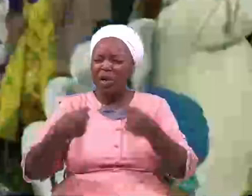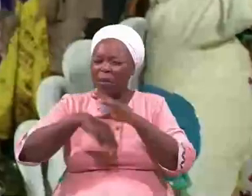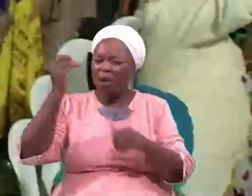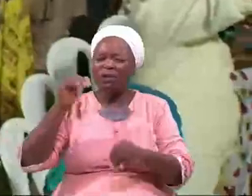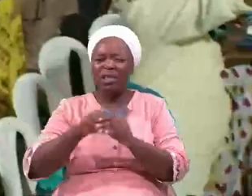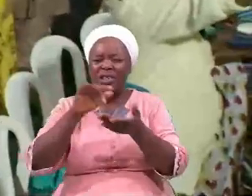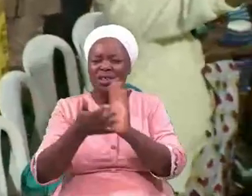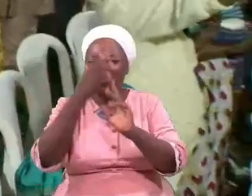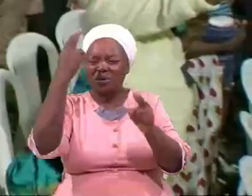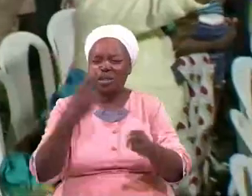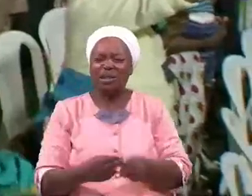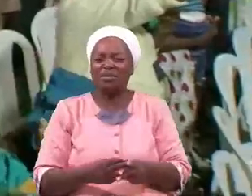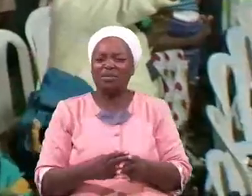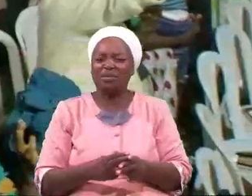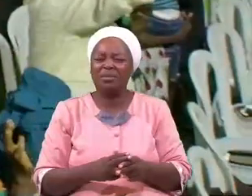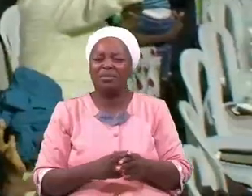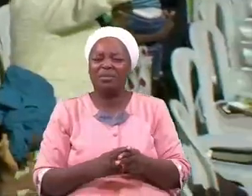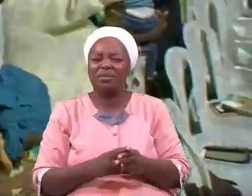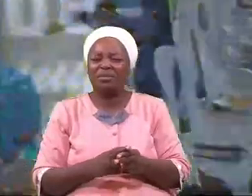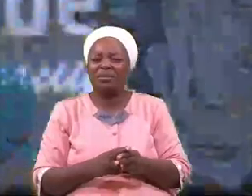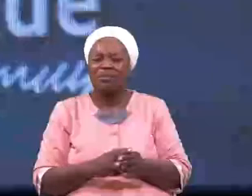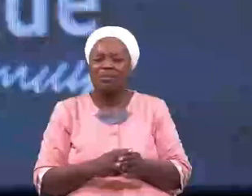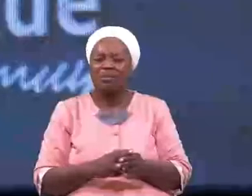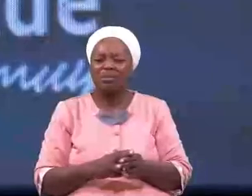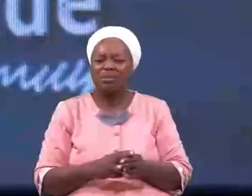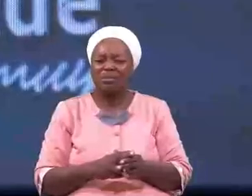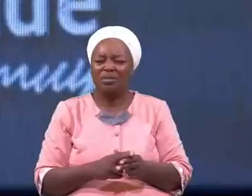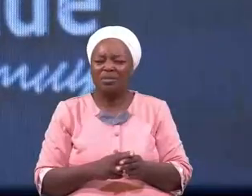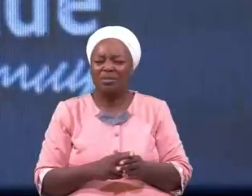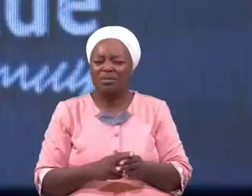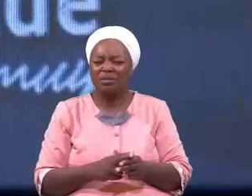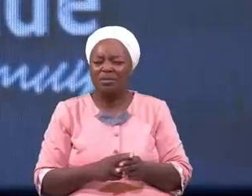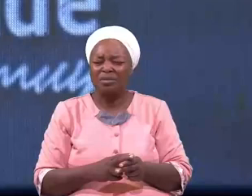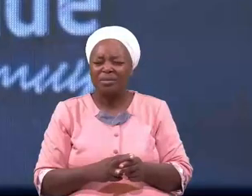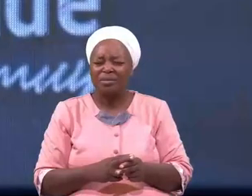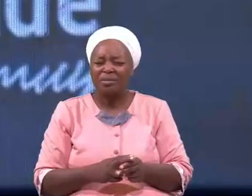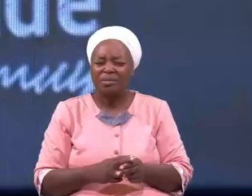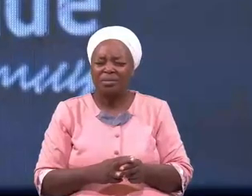Tout enflement de votre corps sort de là au nom de Jésus.